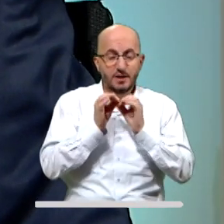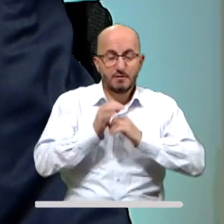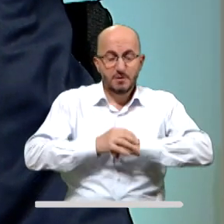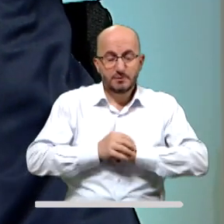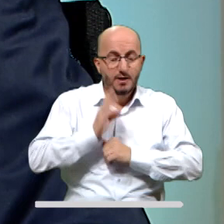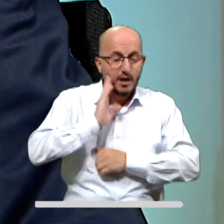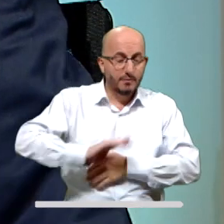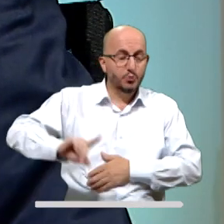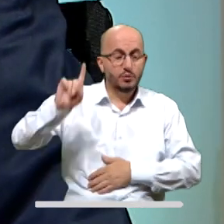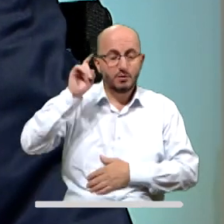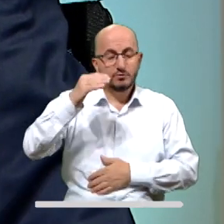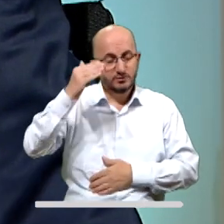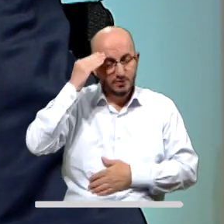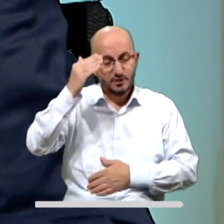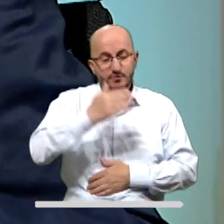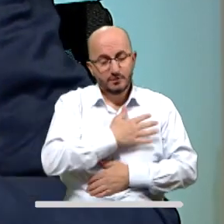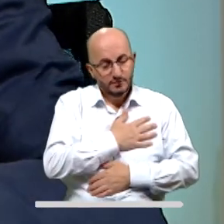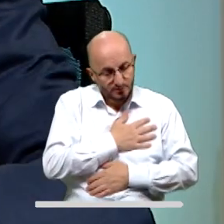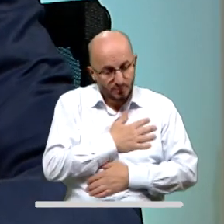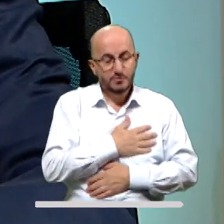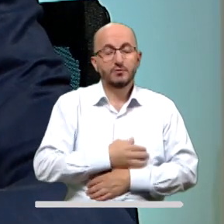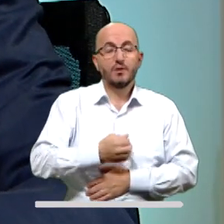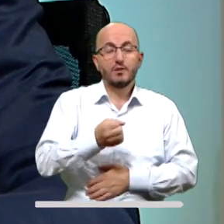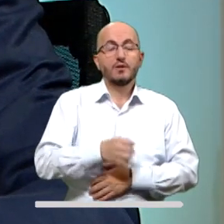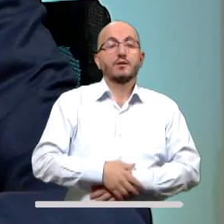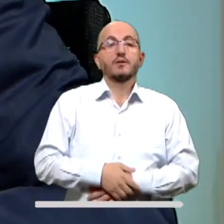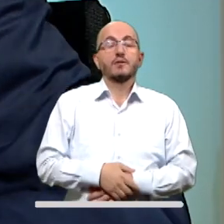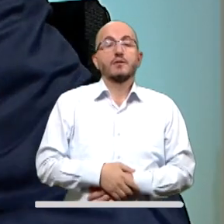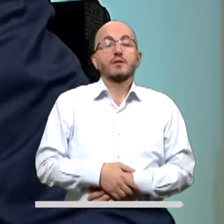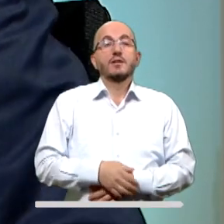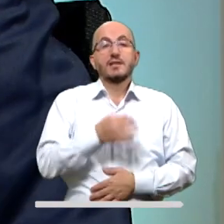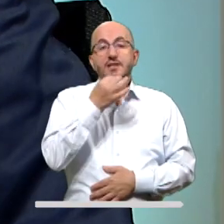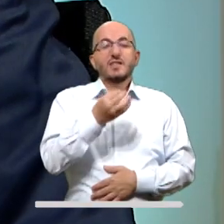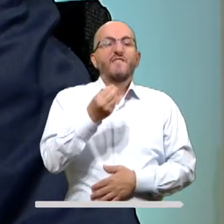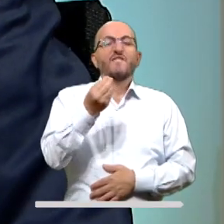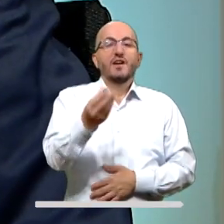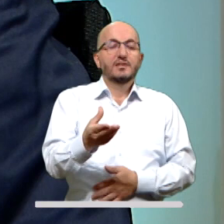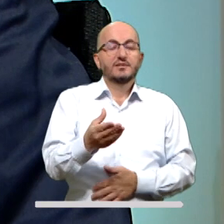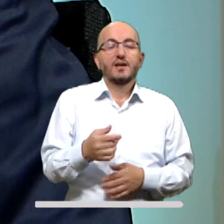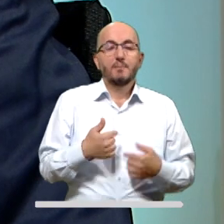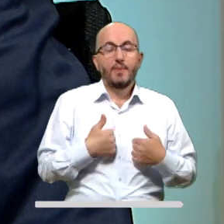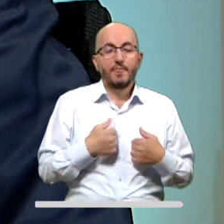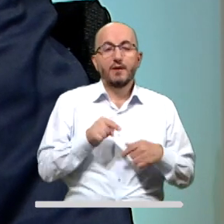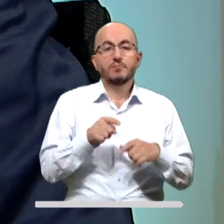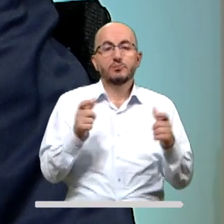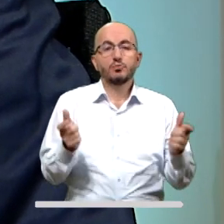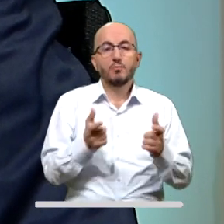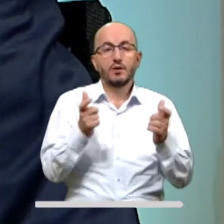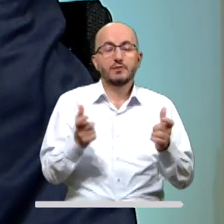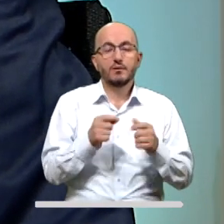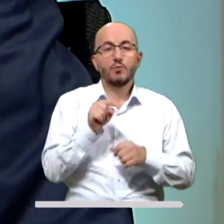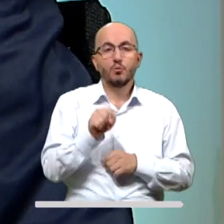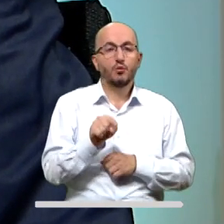Bismillahirrahmanirrahim. Elhamdülillah ve salatu ala Resulillah. Müsaade edersen ben de bu toplantılarımızın veya